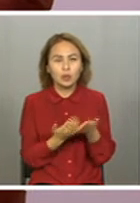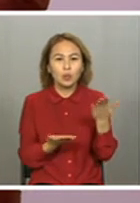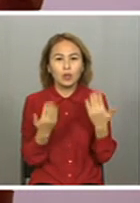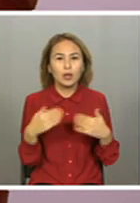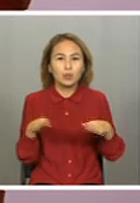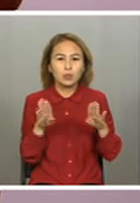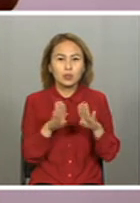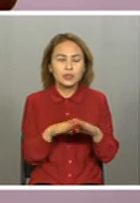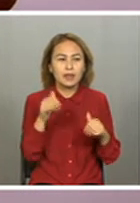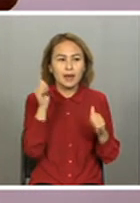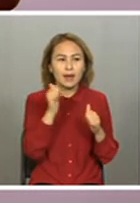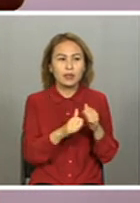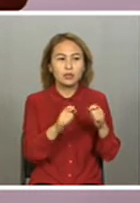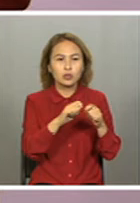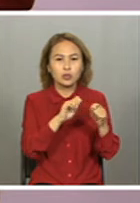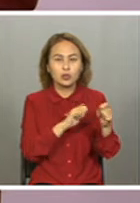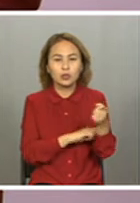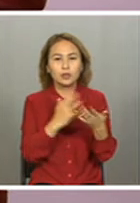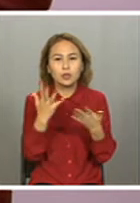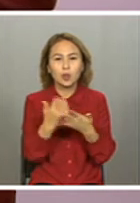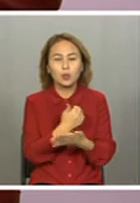бөлігін ұзындығын тауып көрейік.